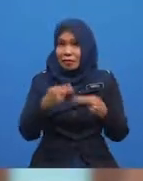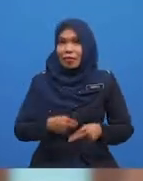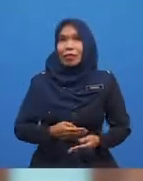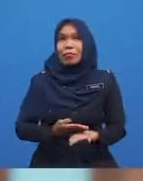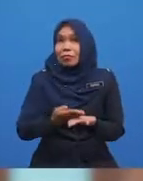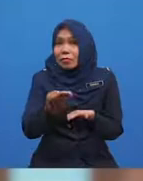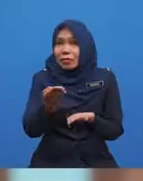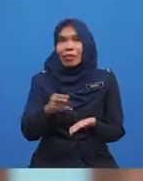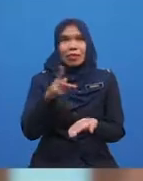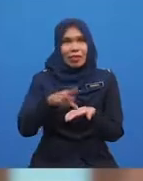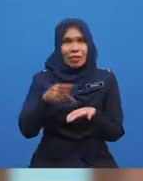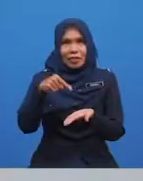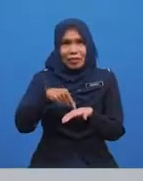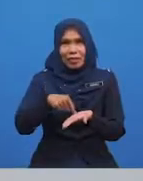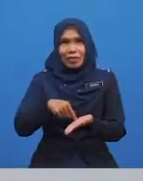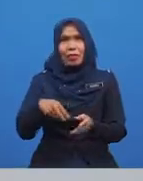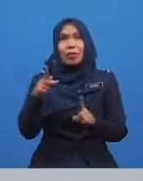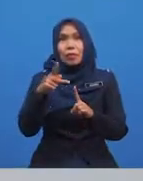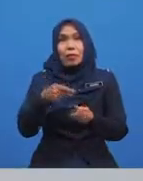ini kepada kamu.